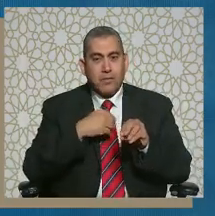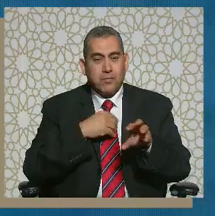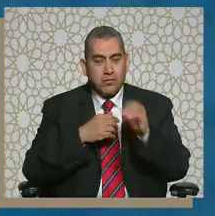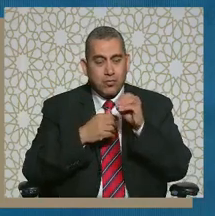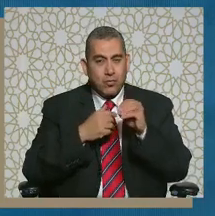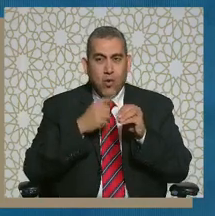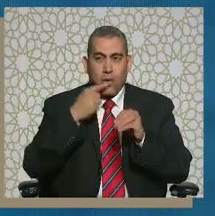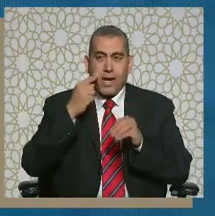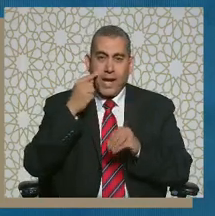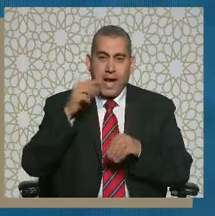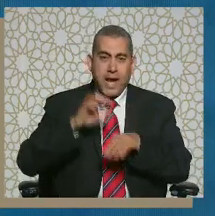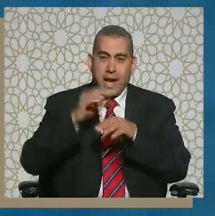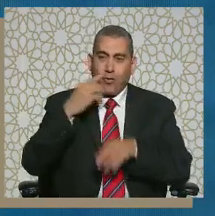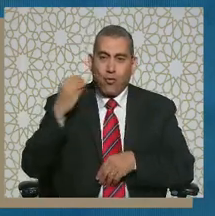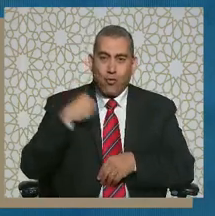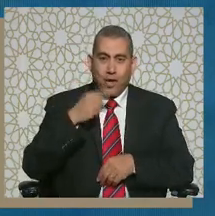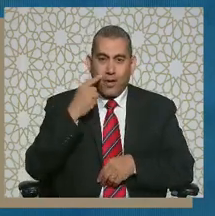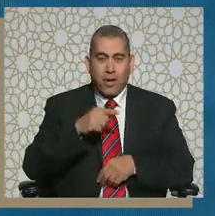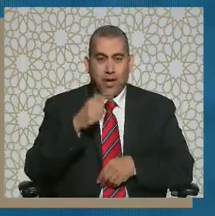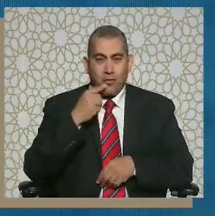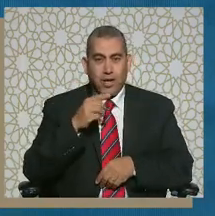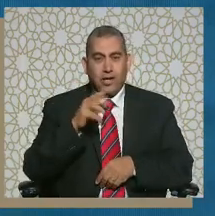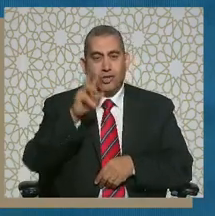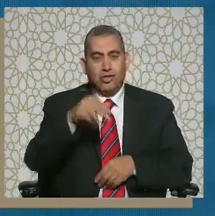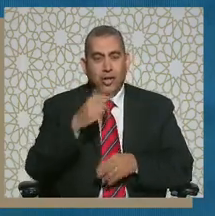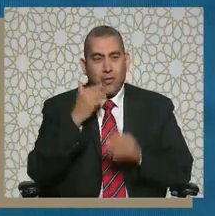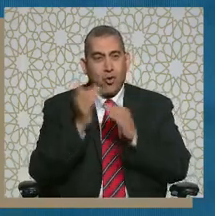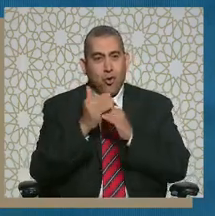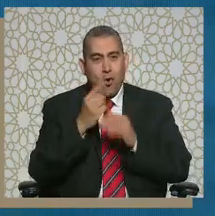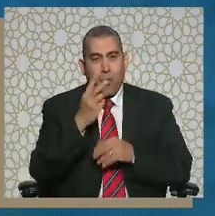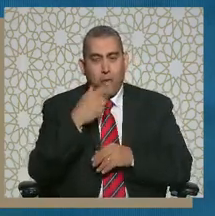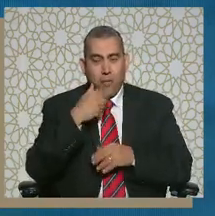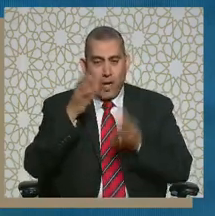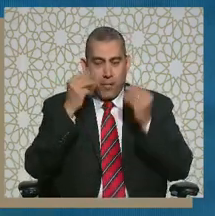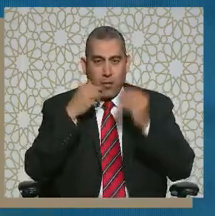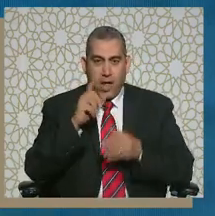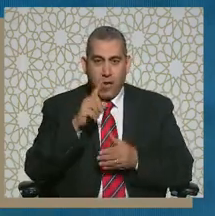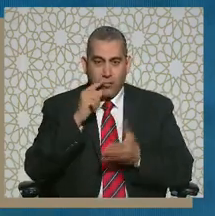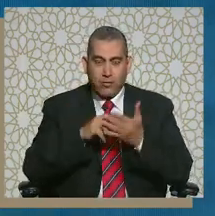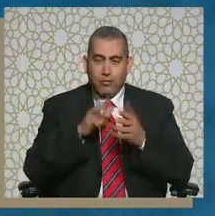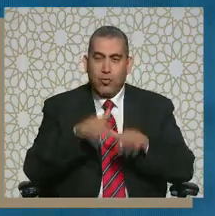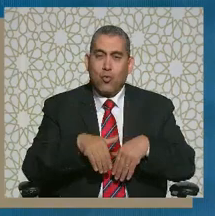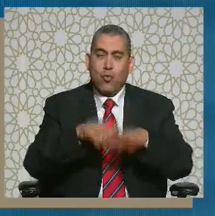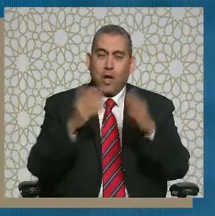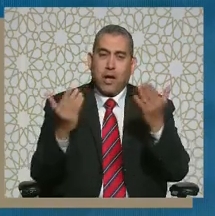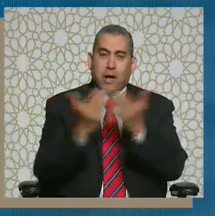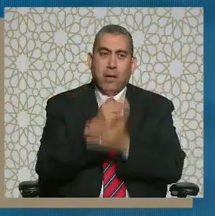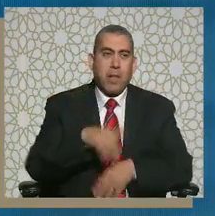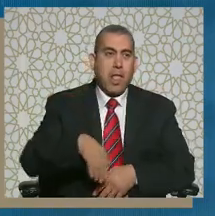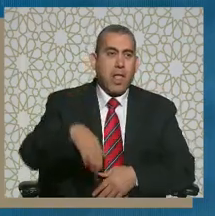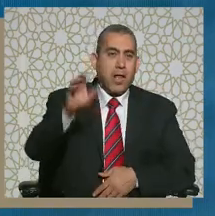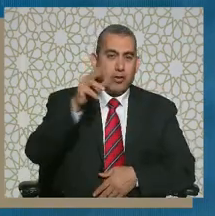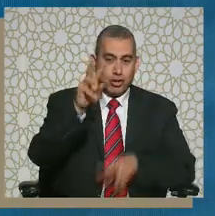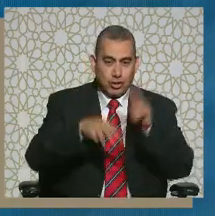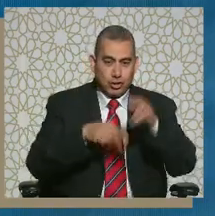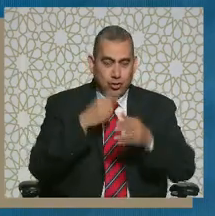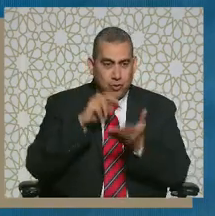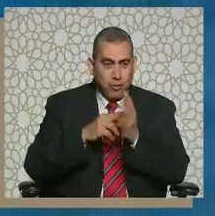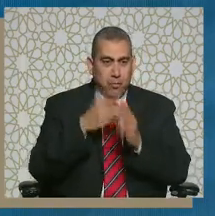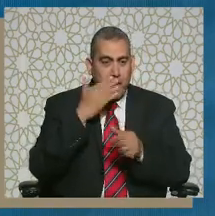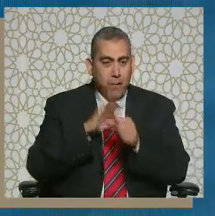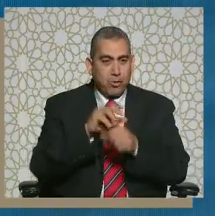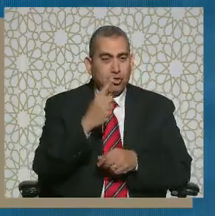يقولوا ده اللي اشتريناه بايامنا وبلينا فضحي بيهم واشترينا الحال ده